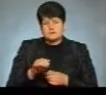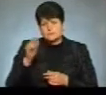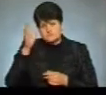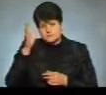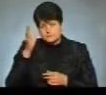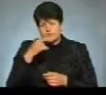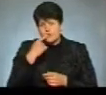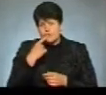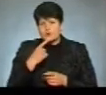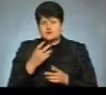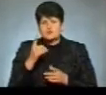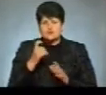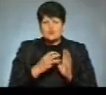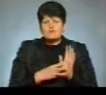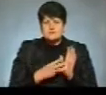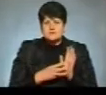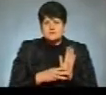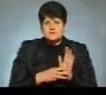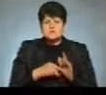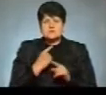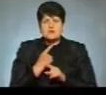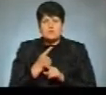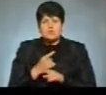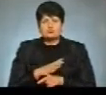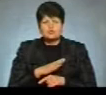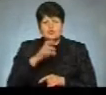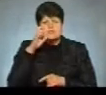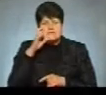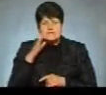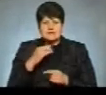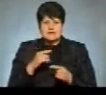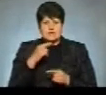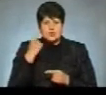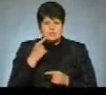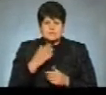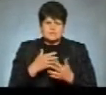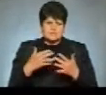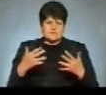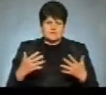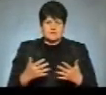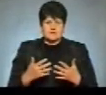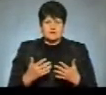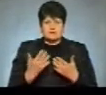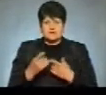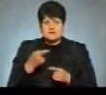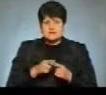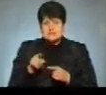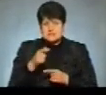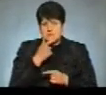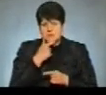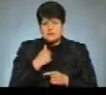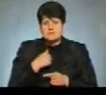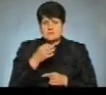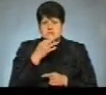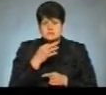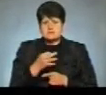більше 180 заборон царських і російських. Я би цій пані, я б їй сказав те,